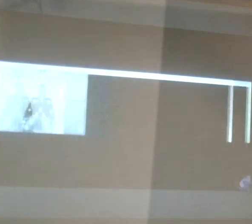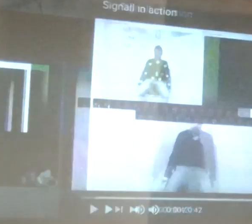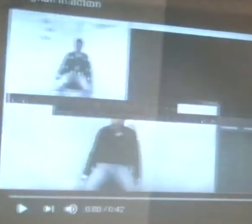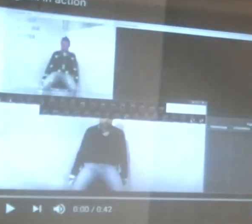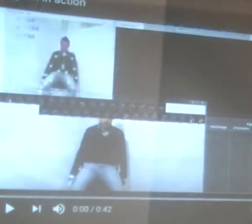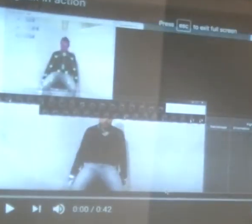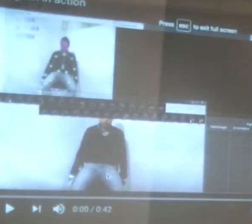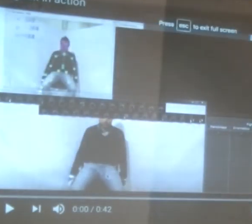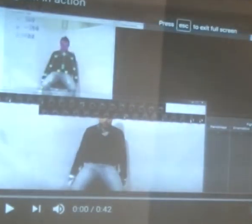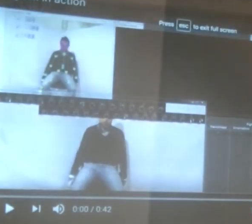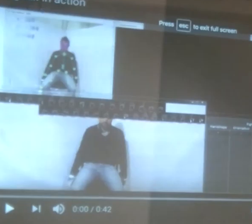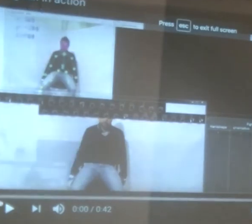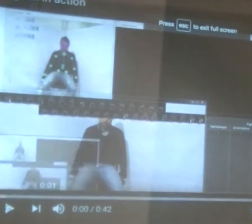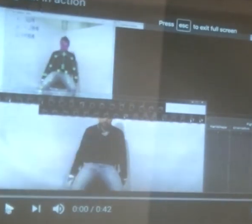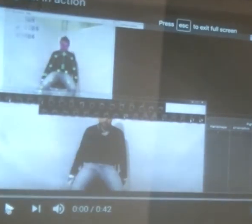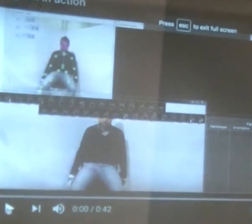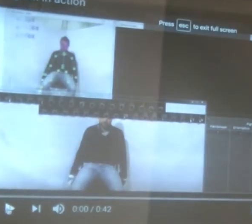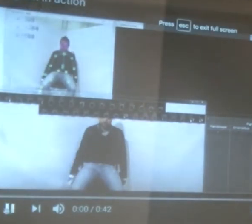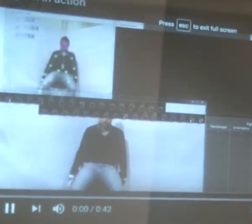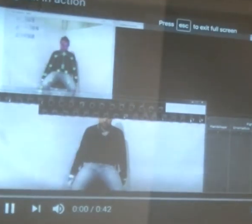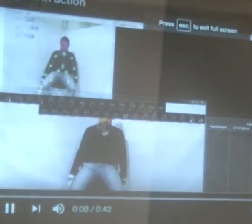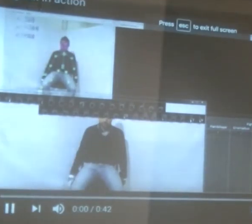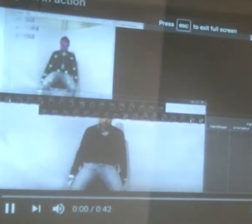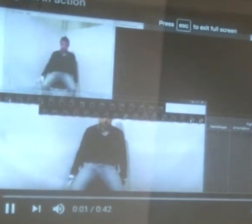történik, értelemszerűen az nem tükröződik.